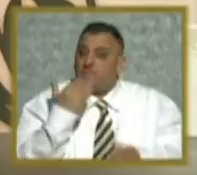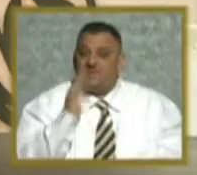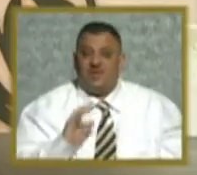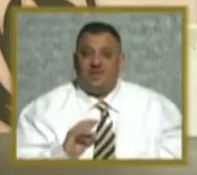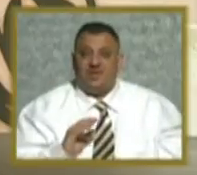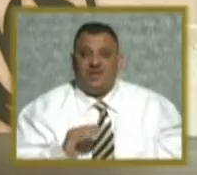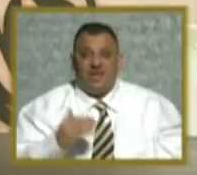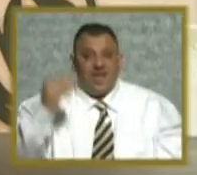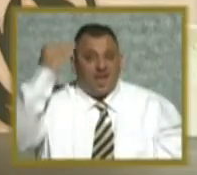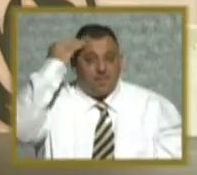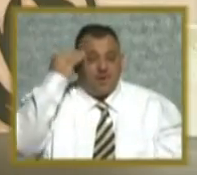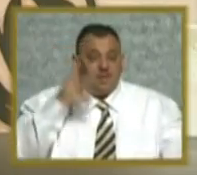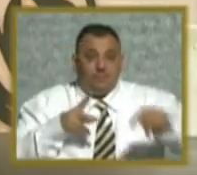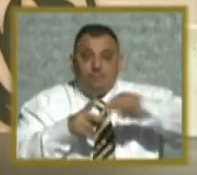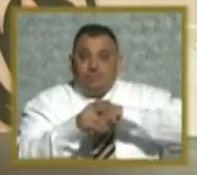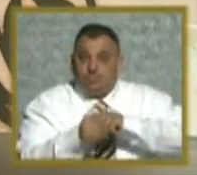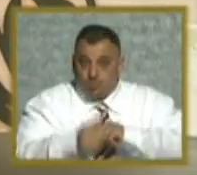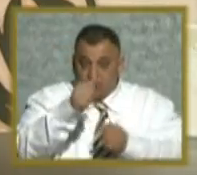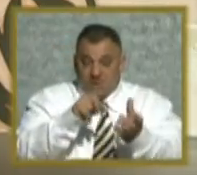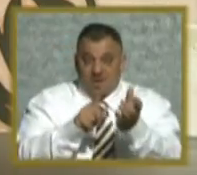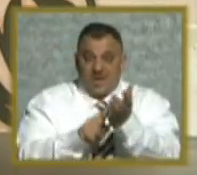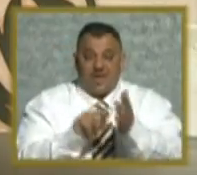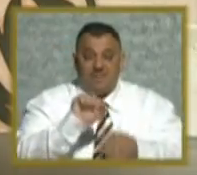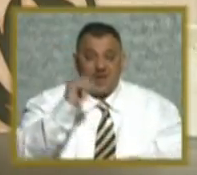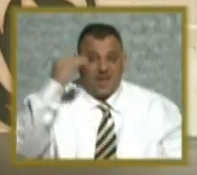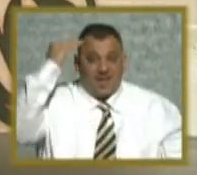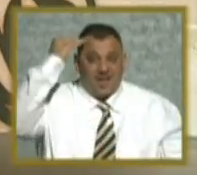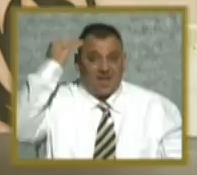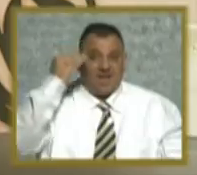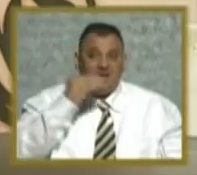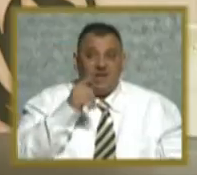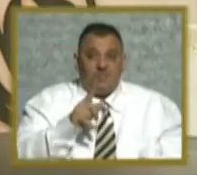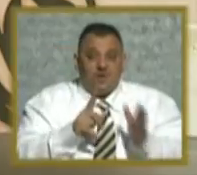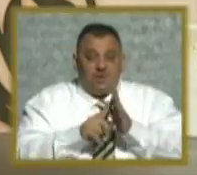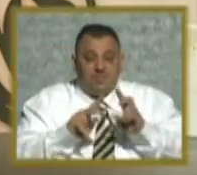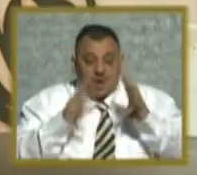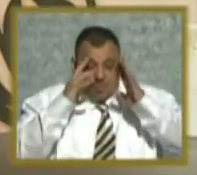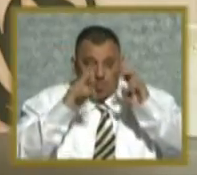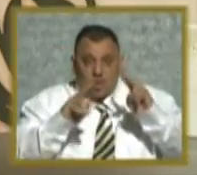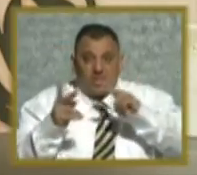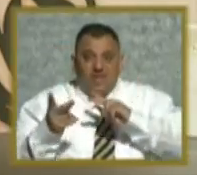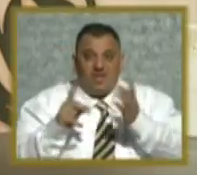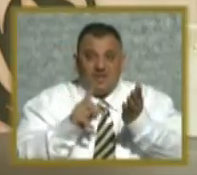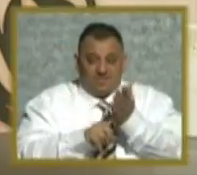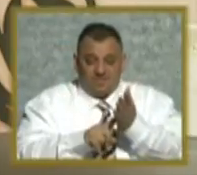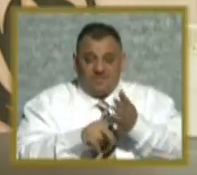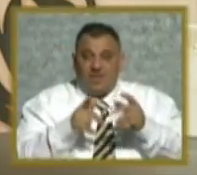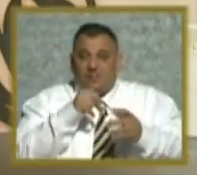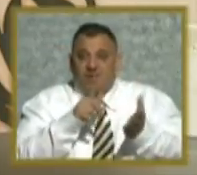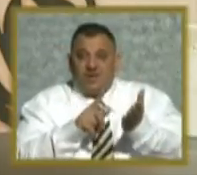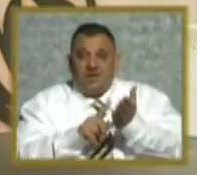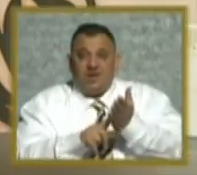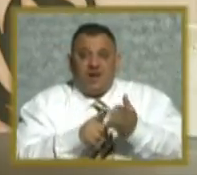بواجب، يعني لو تركتوه ما عليكم إثم في هذا، لأن المسألة ذكرت أنا خلافية بين الفقهاء، ومن الفقهاء من يقول مكرمة،